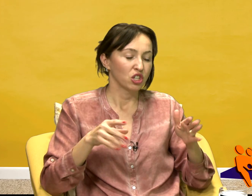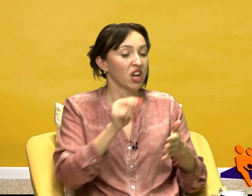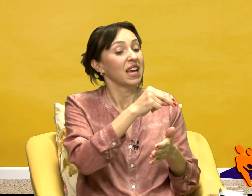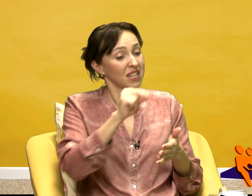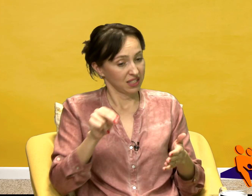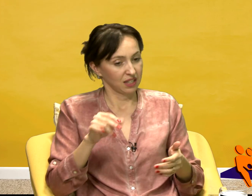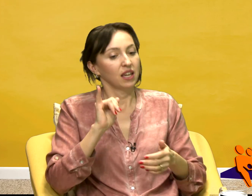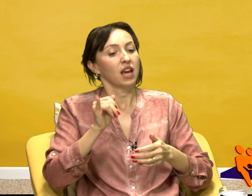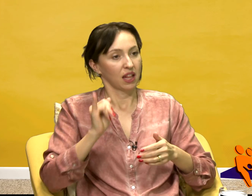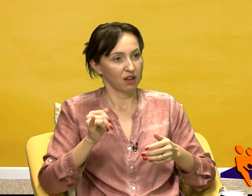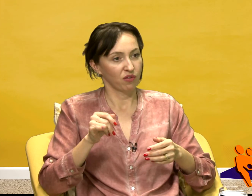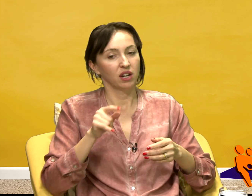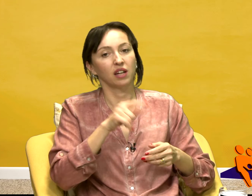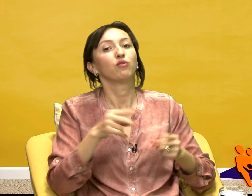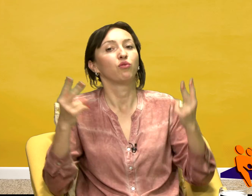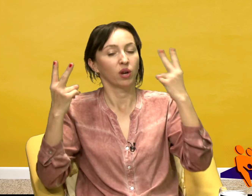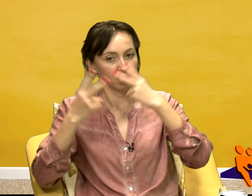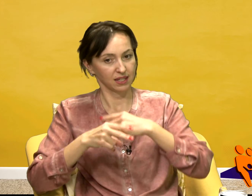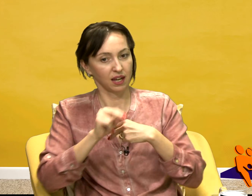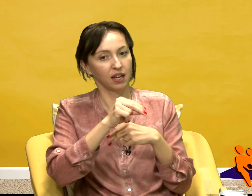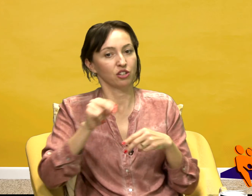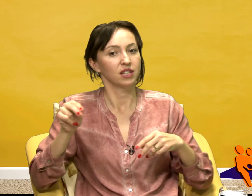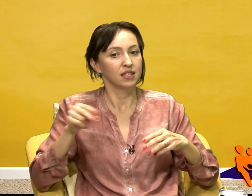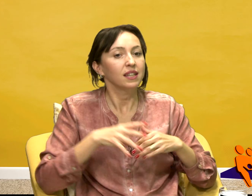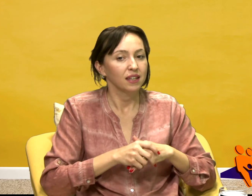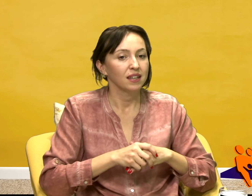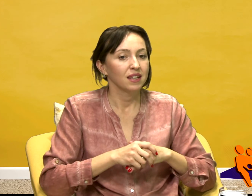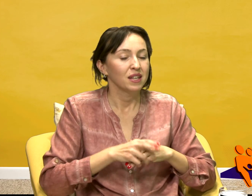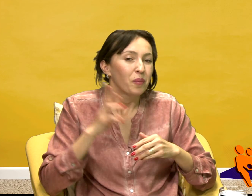directă între ceea ce își dorește pacientul sau...